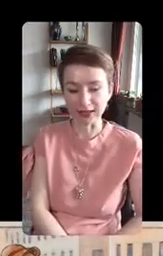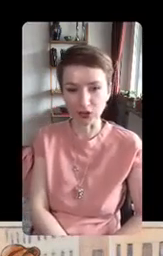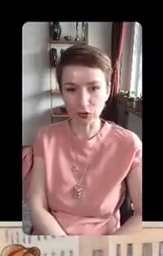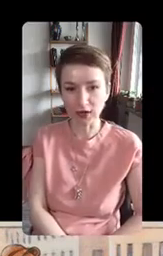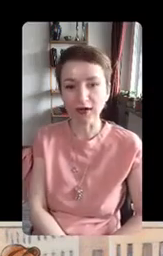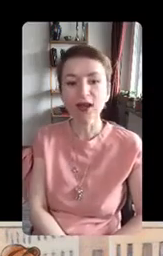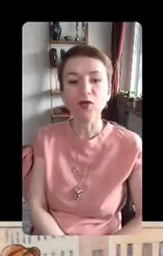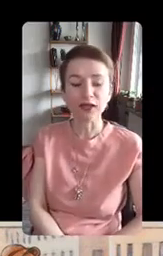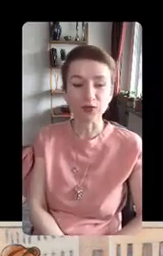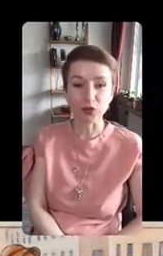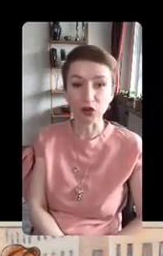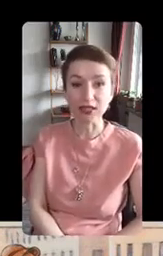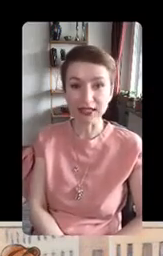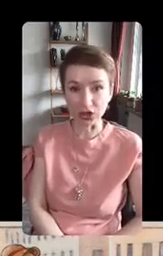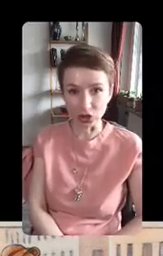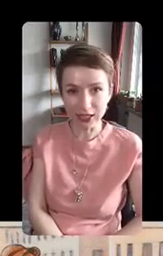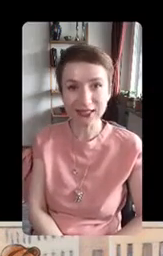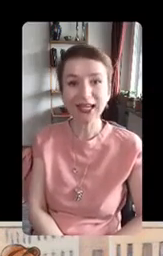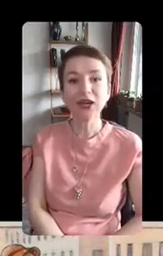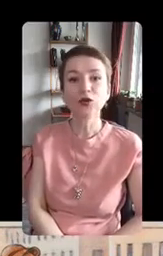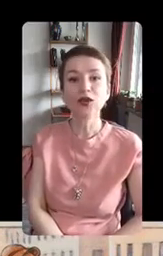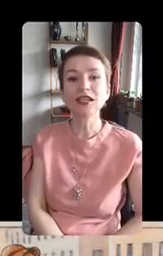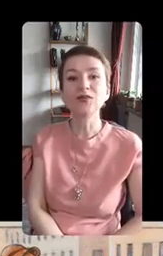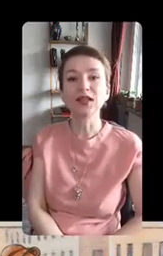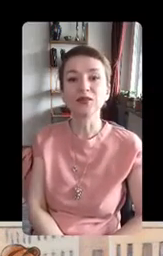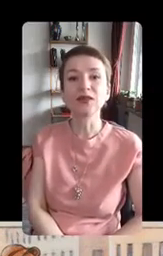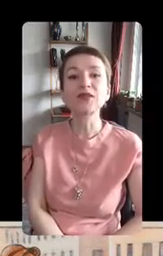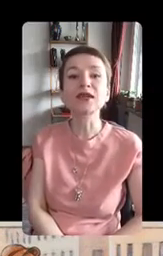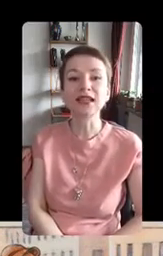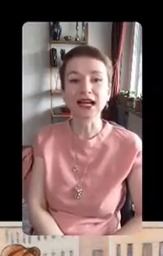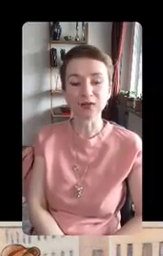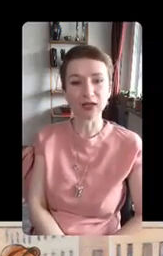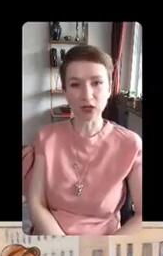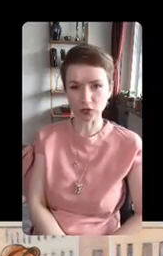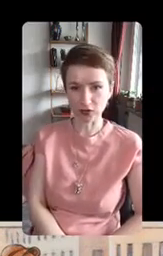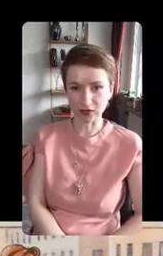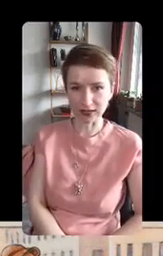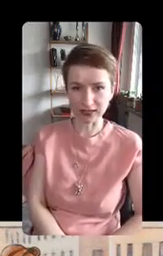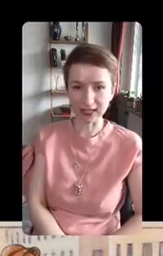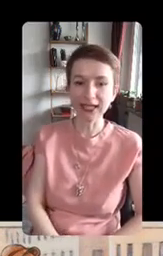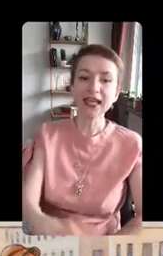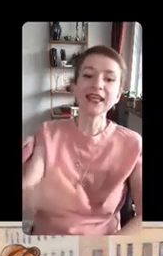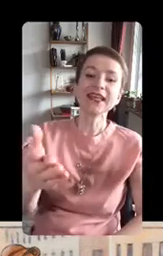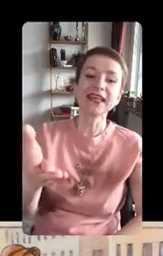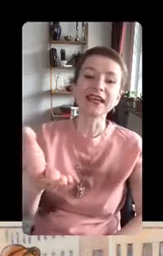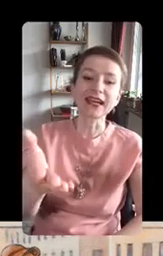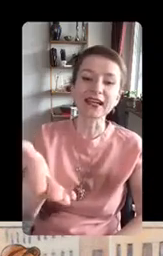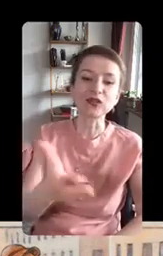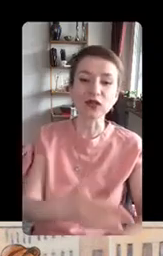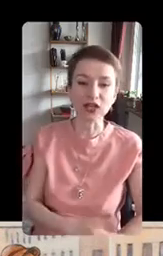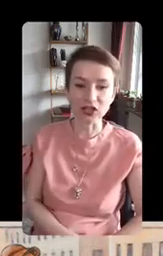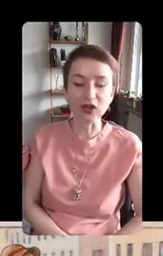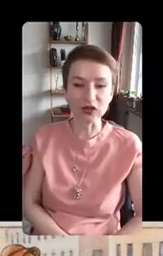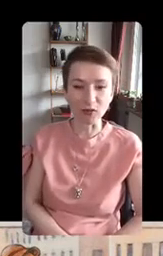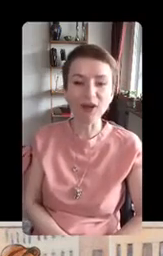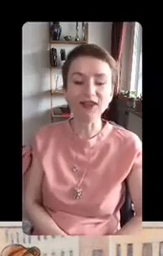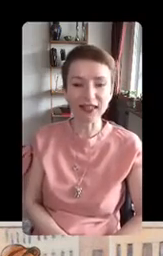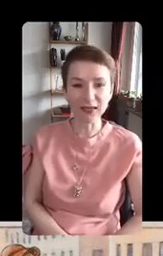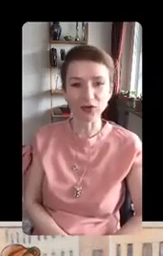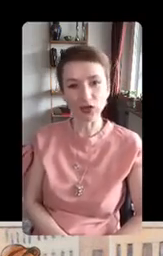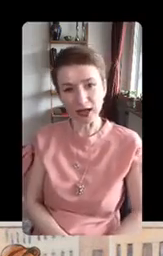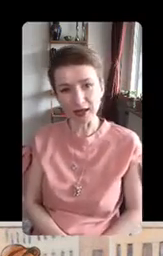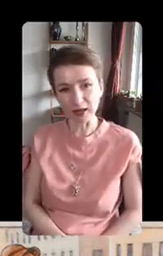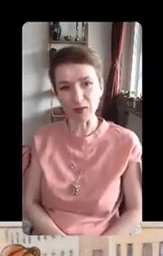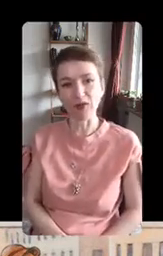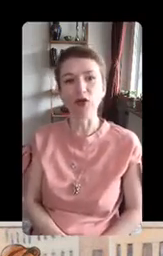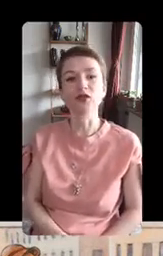выбрала этот рисунок, потому что сейчас у нас предпасхальный период в Швеции. И как раз украшают дома вот